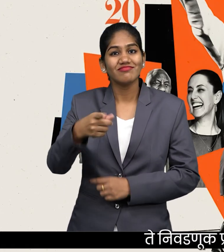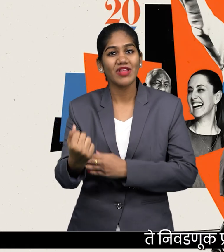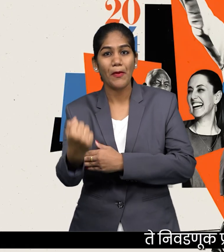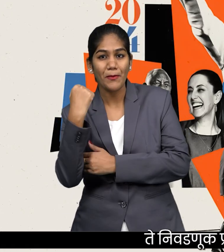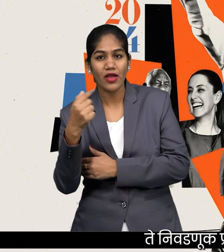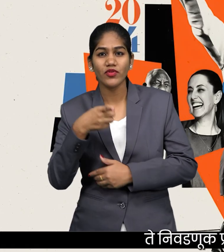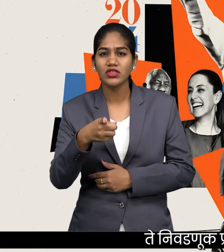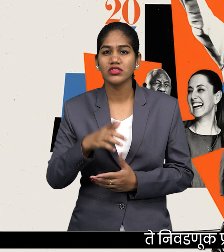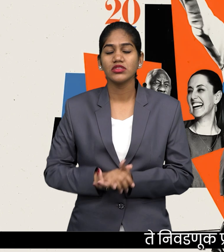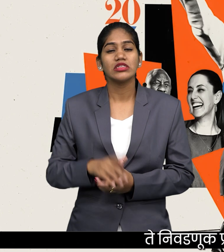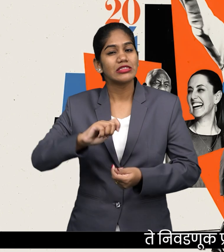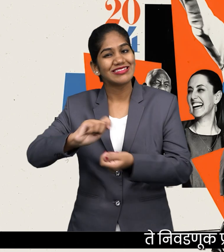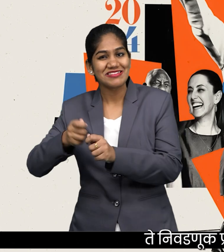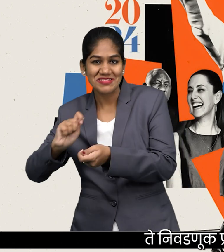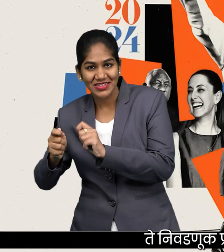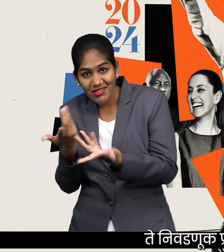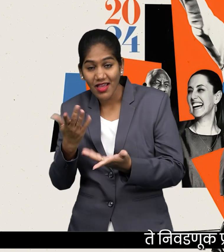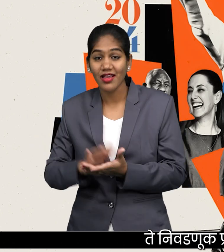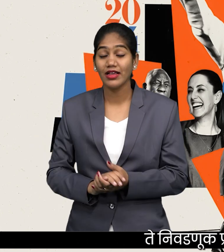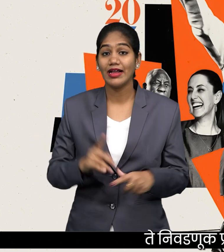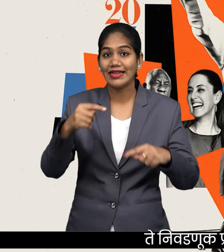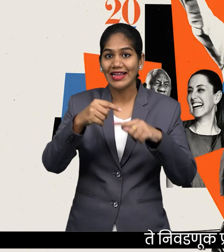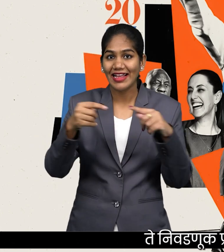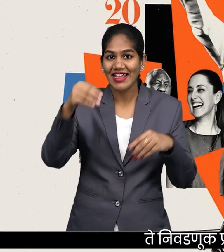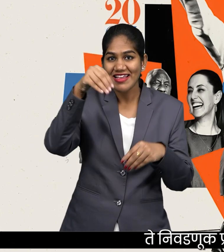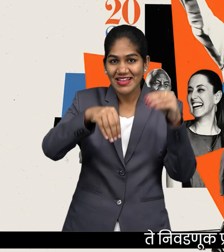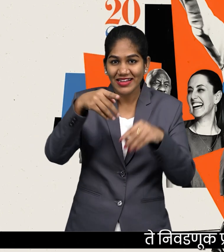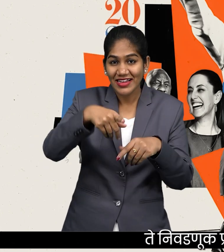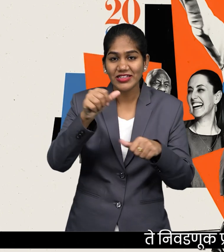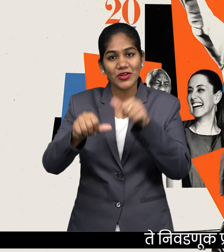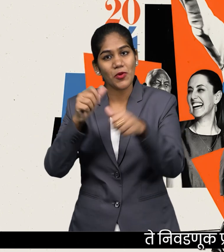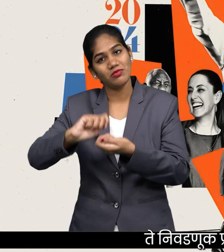ते निवडणूक प्रक्रियेत फेरफार करू शकतात.